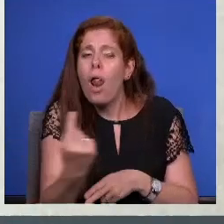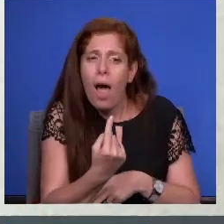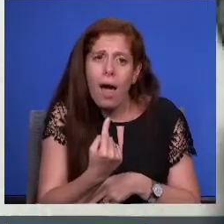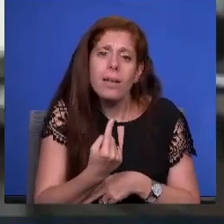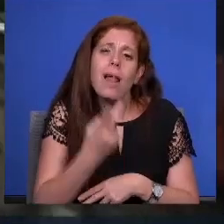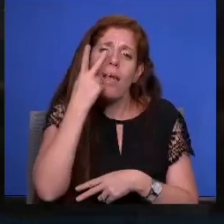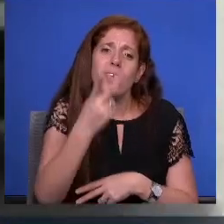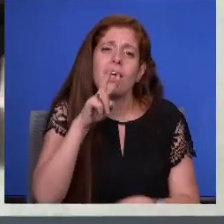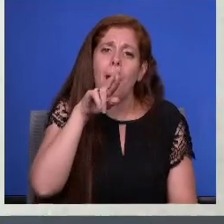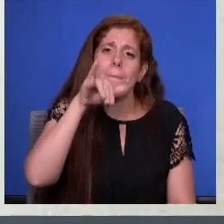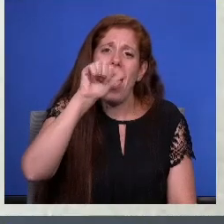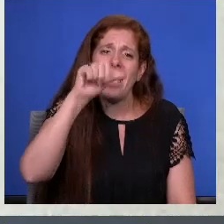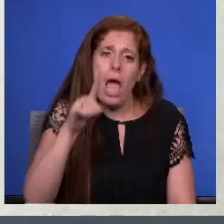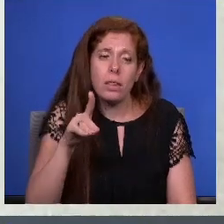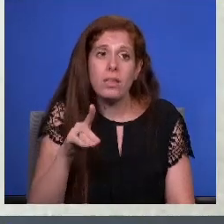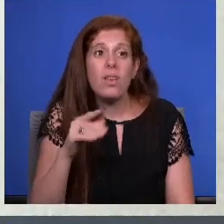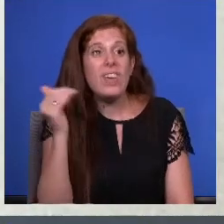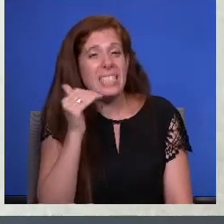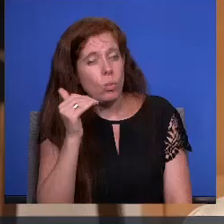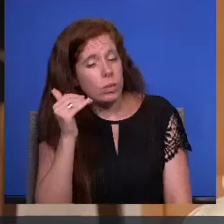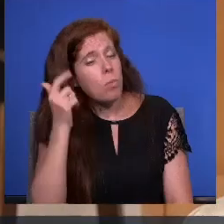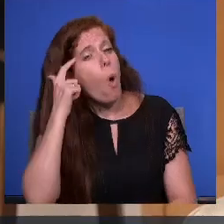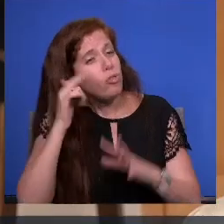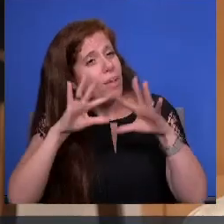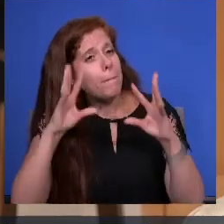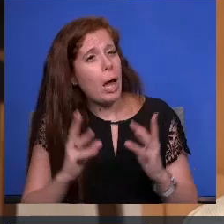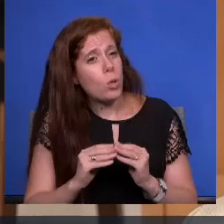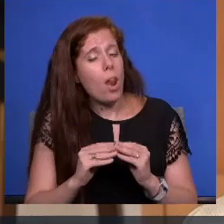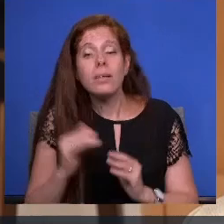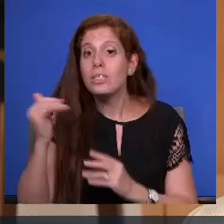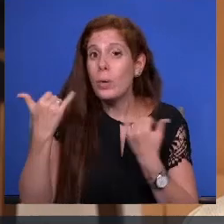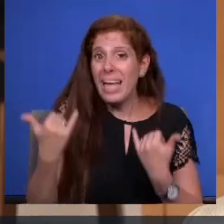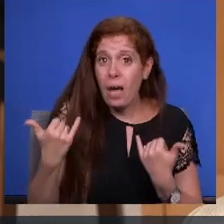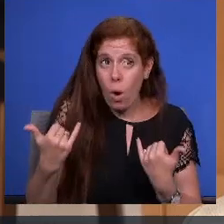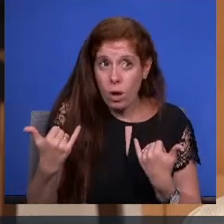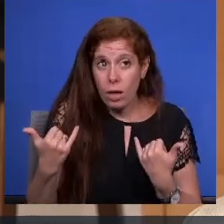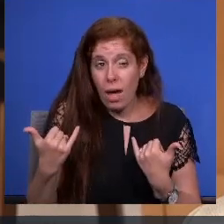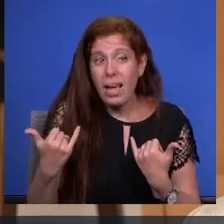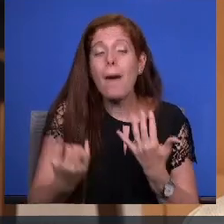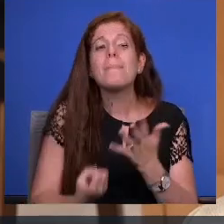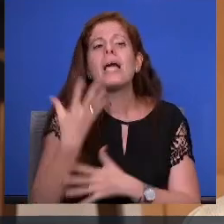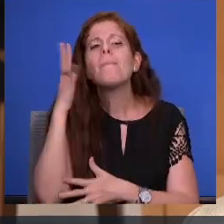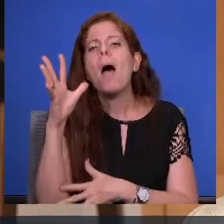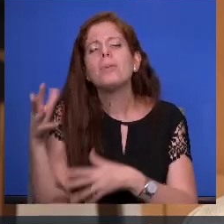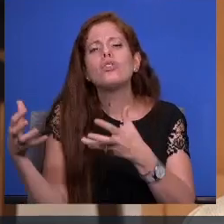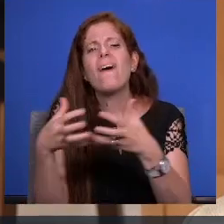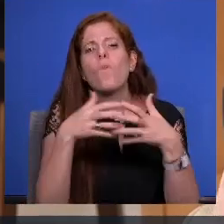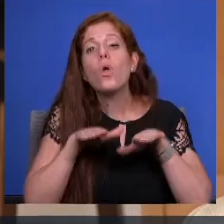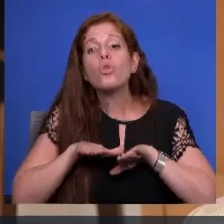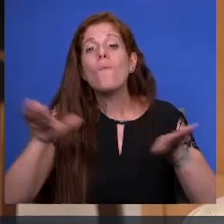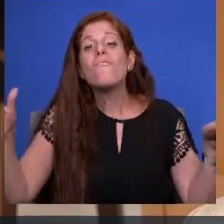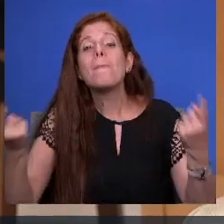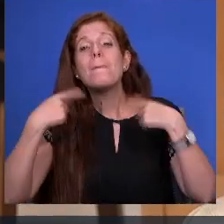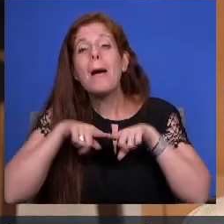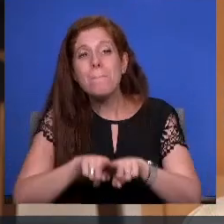בריאד. והסעודים חושבים בגדול. סעודיה כרגע מקימה 5 חברות תעופה במקביל,